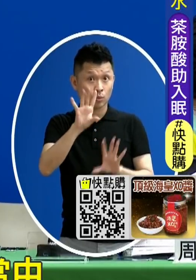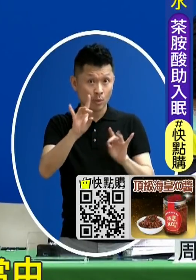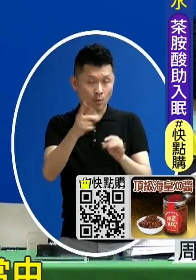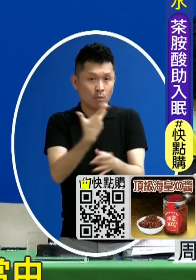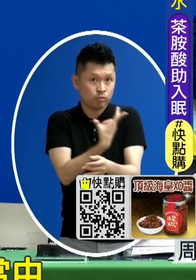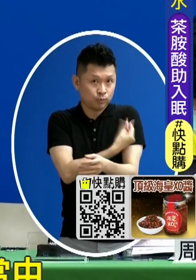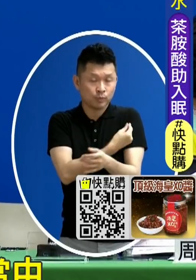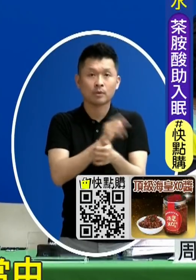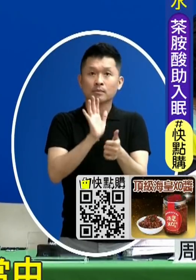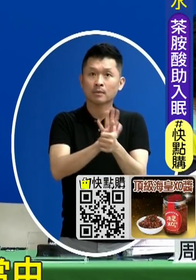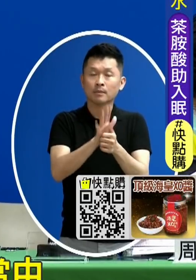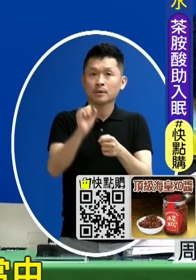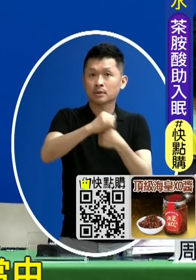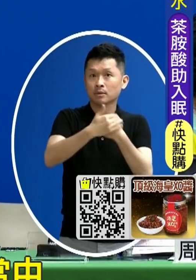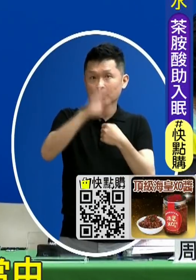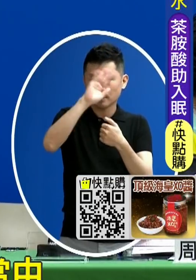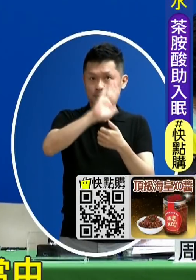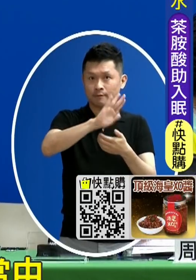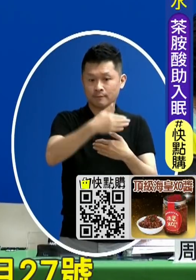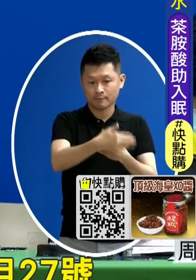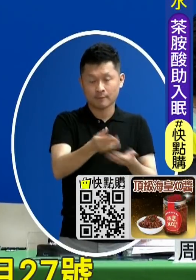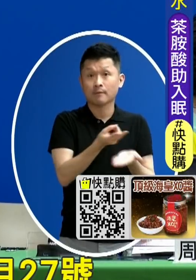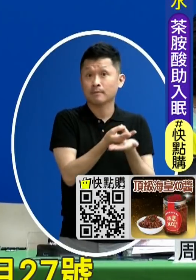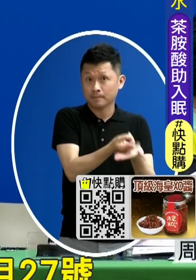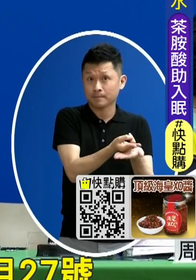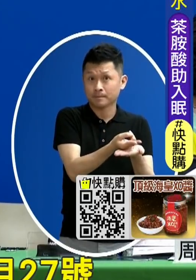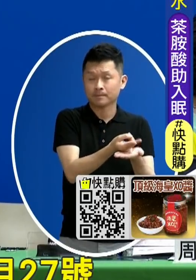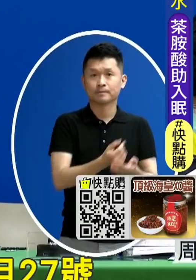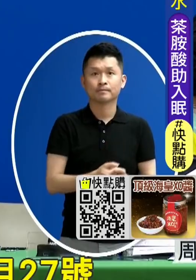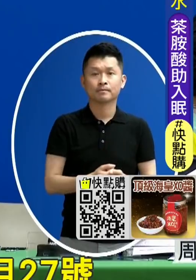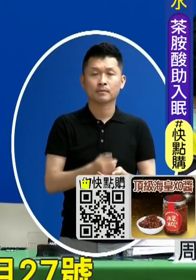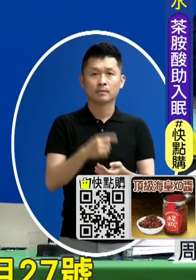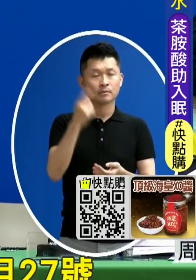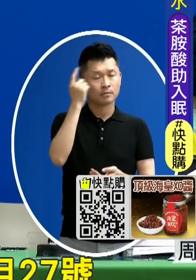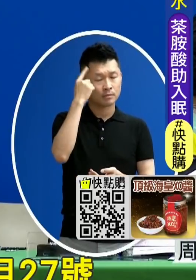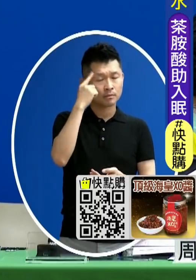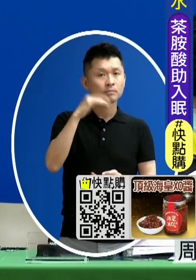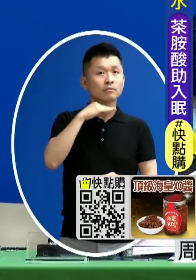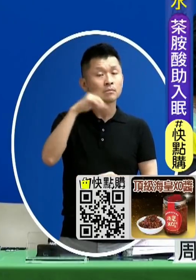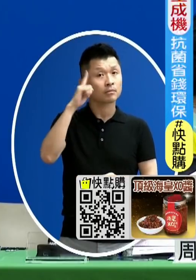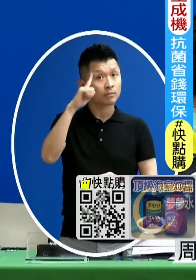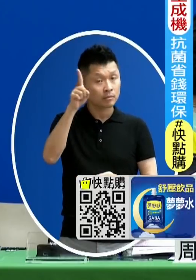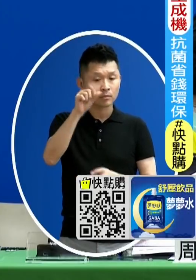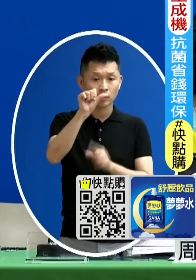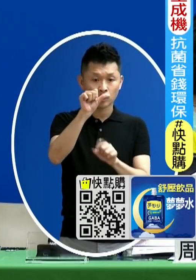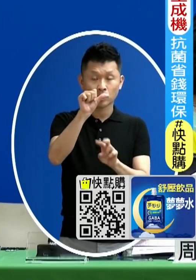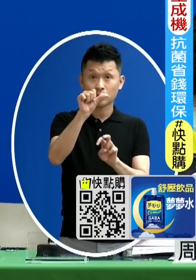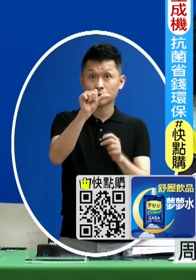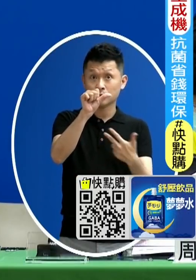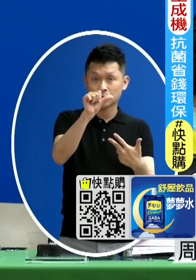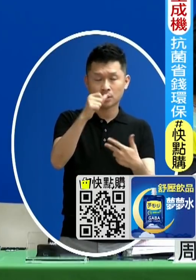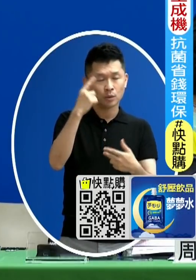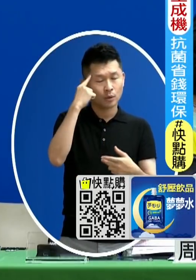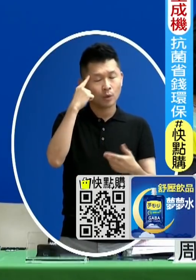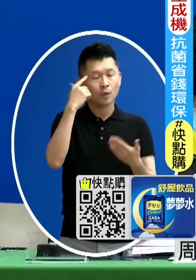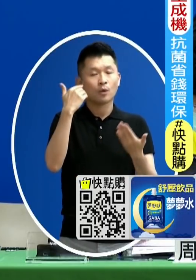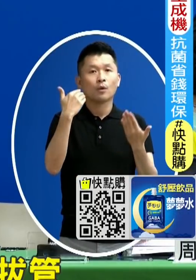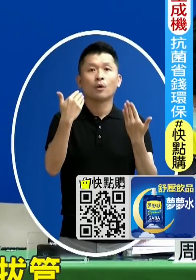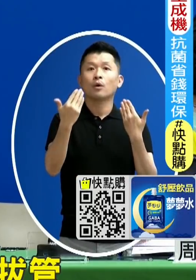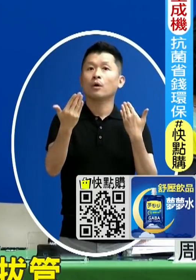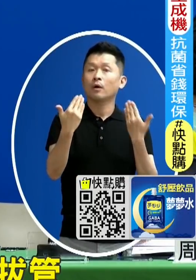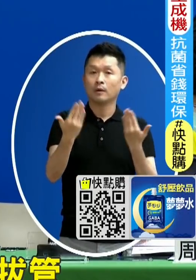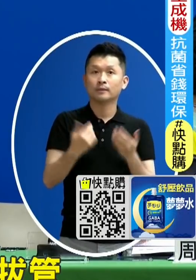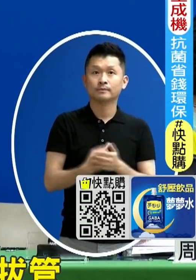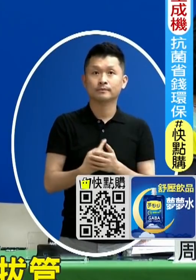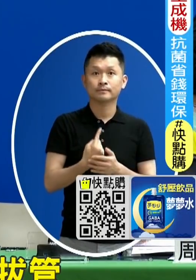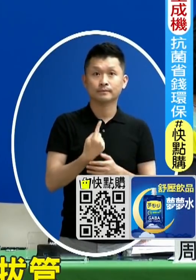收治在加护病房当中，那因为这个个案的意识其实隔天5月27号就顺利的恢复，那就